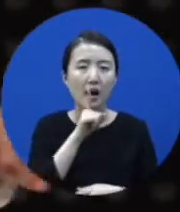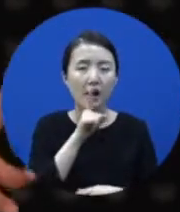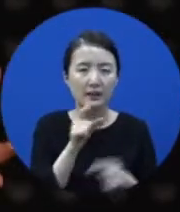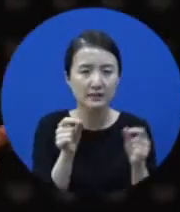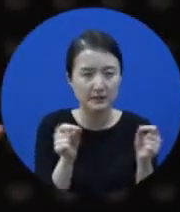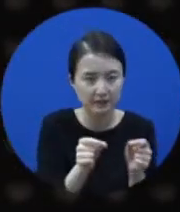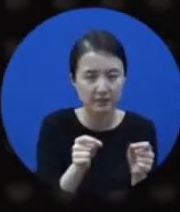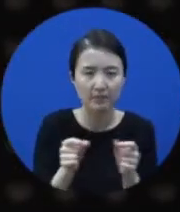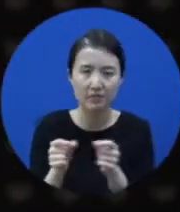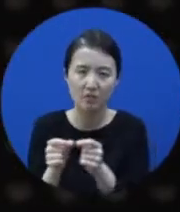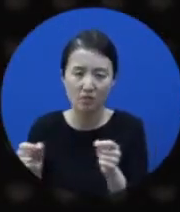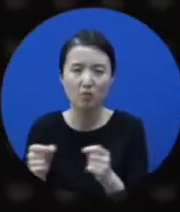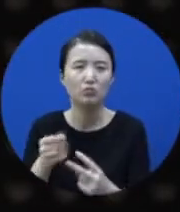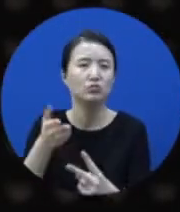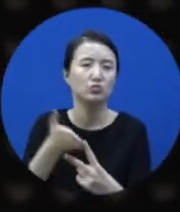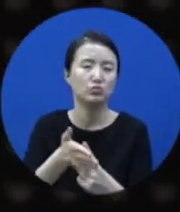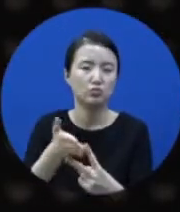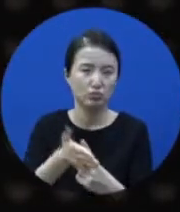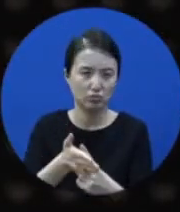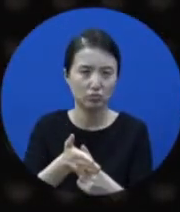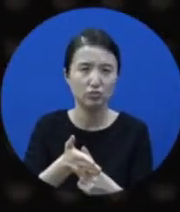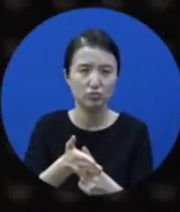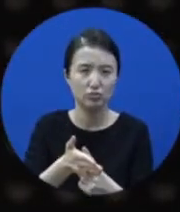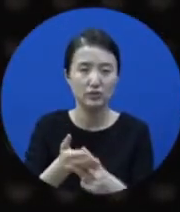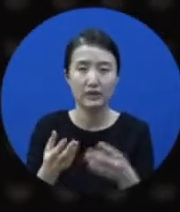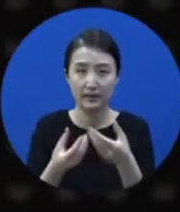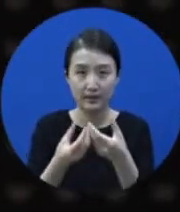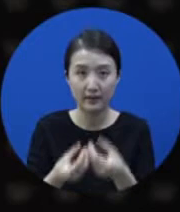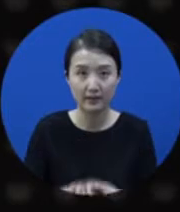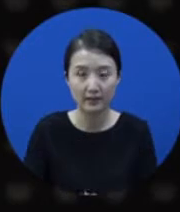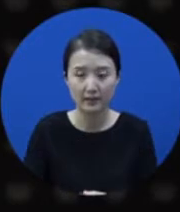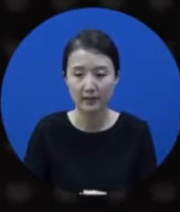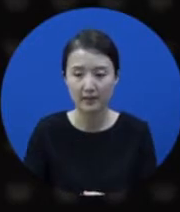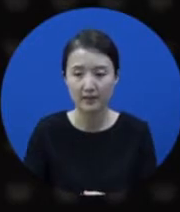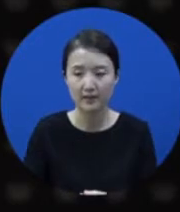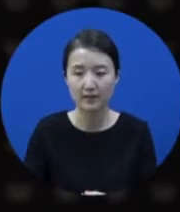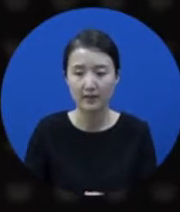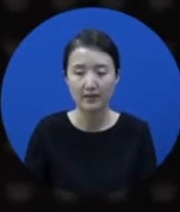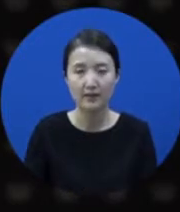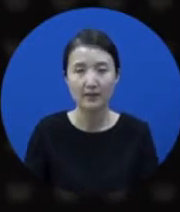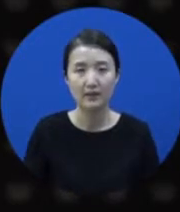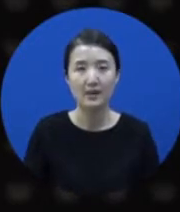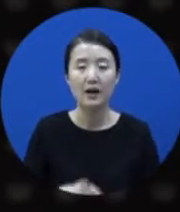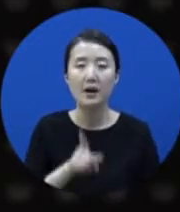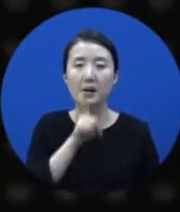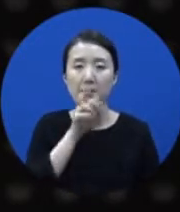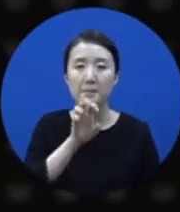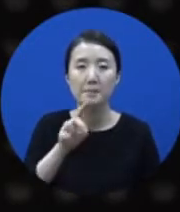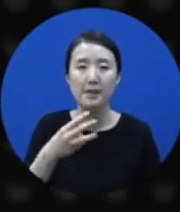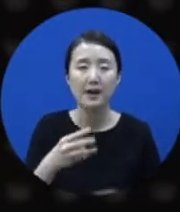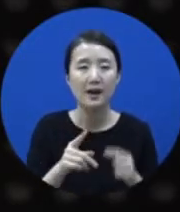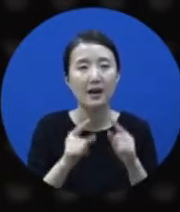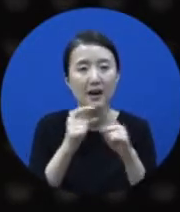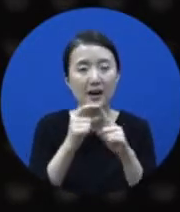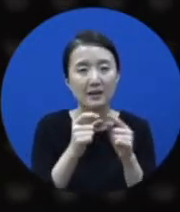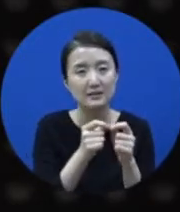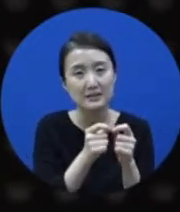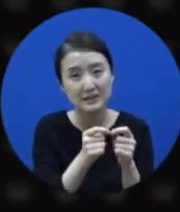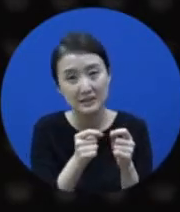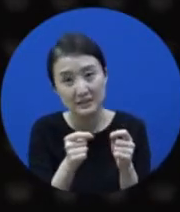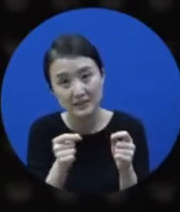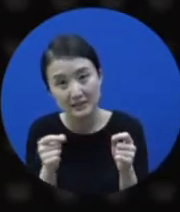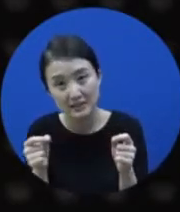뜻이 전달되는 게 있고요. 짧게 발음해야 되는 게 있습니다. 예를 들어서 이 말이라고 길게 하는 건요, 사람이 하는